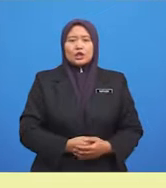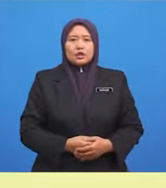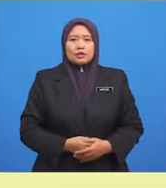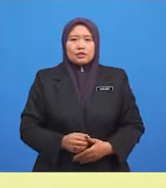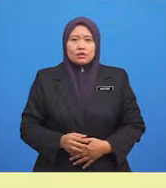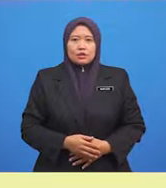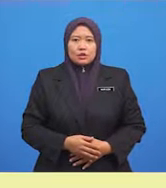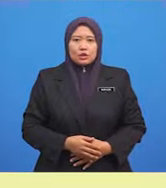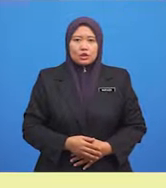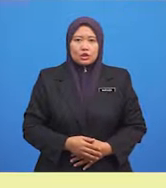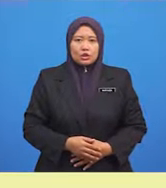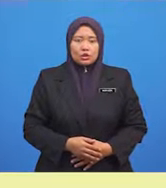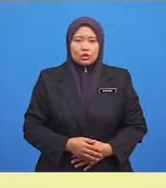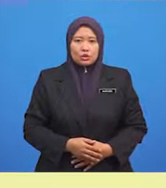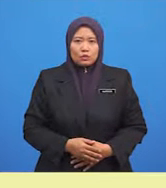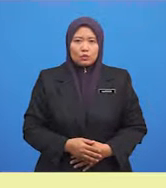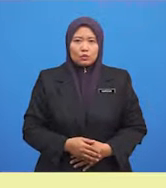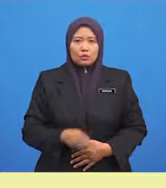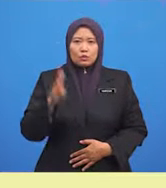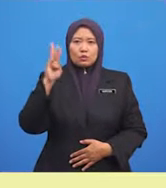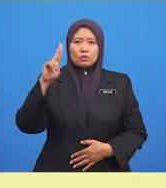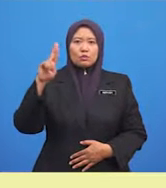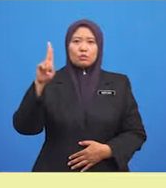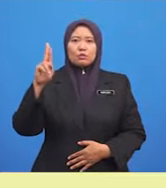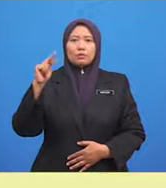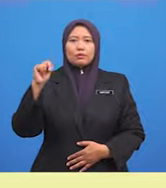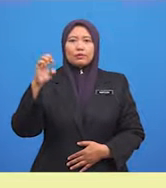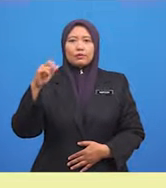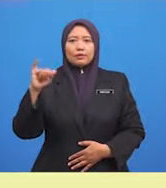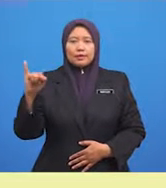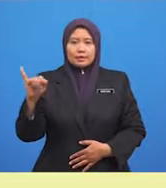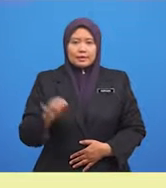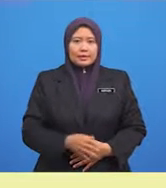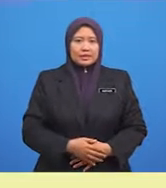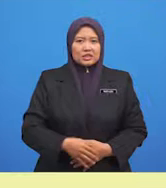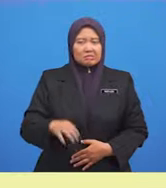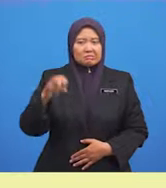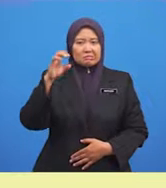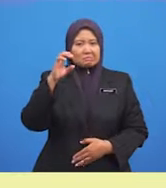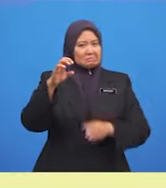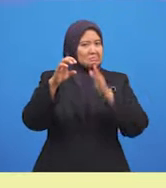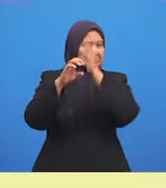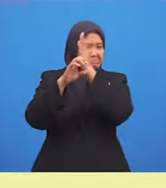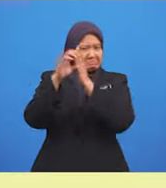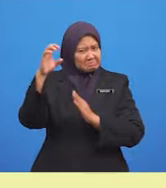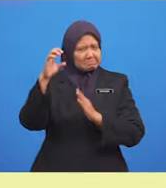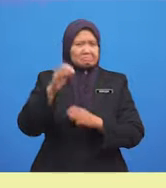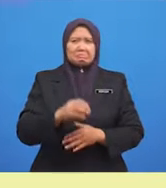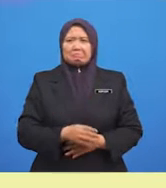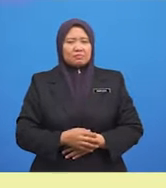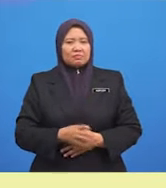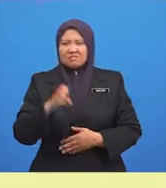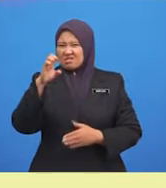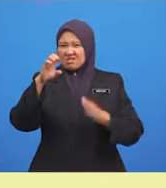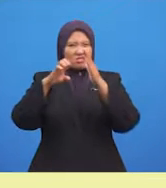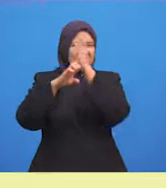Tahniah murid-murid. Brunei adalah sebuah negara berdaulat yang berada